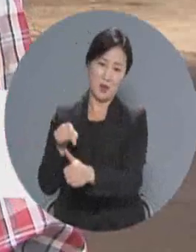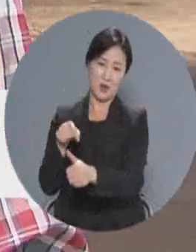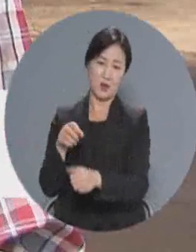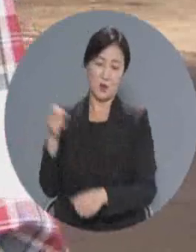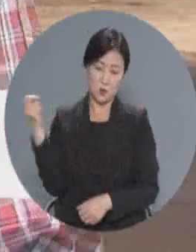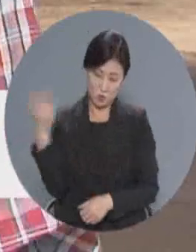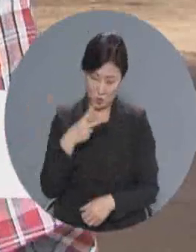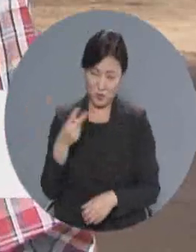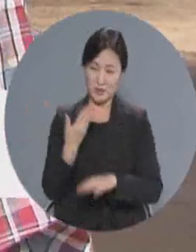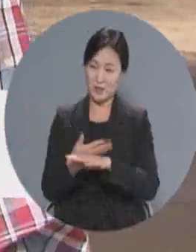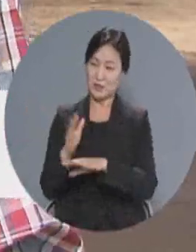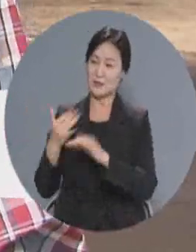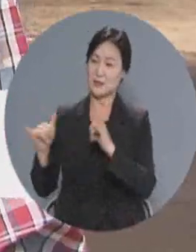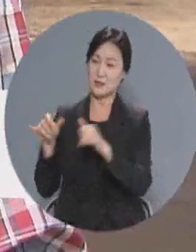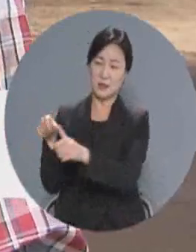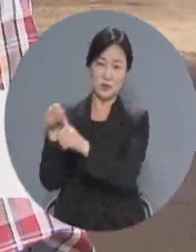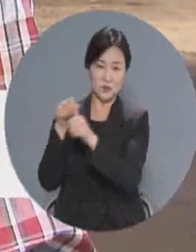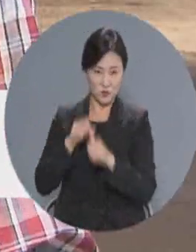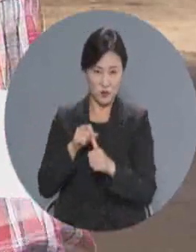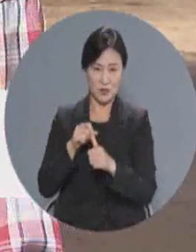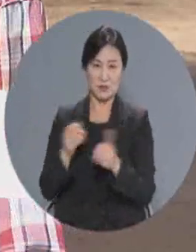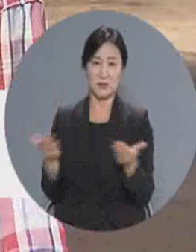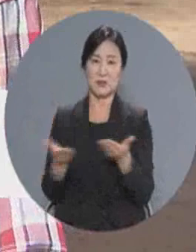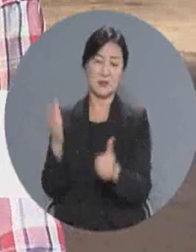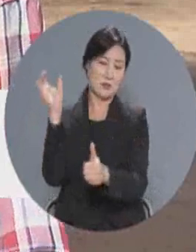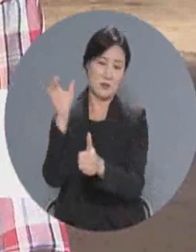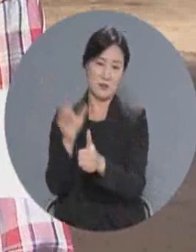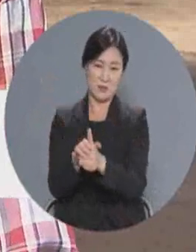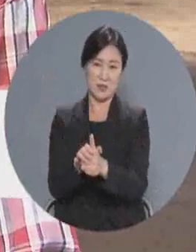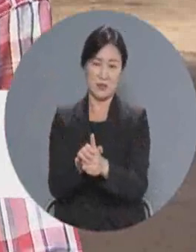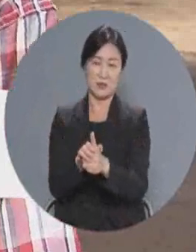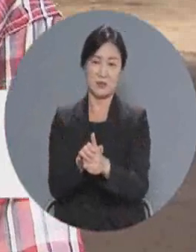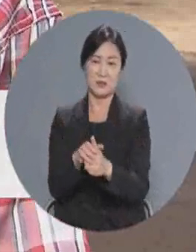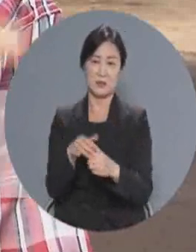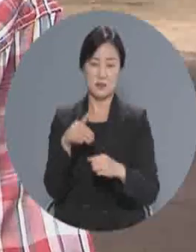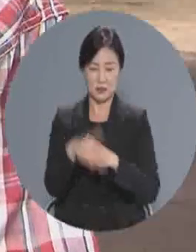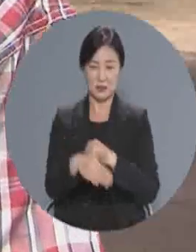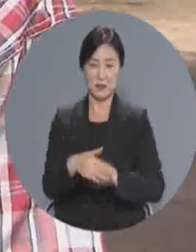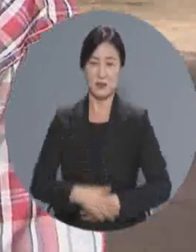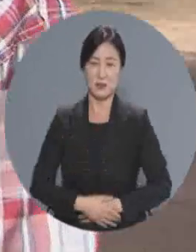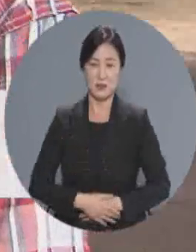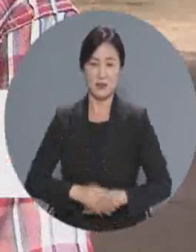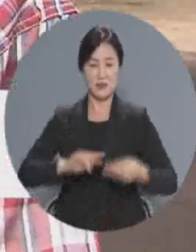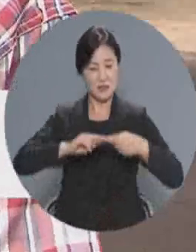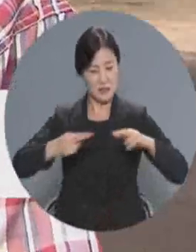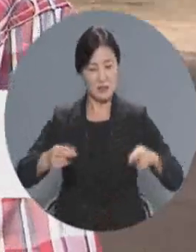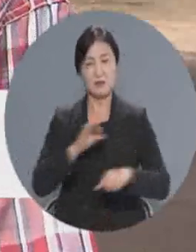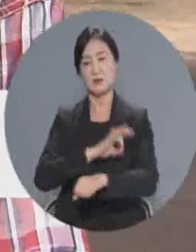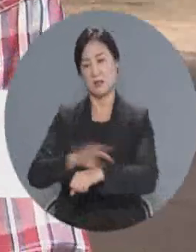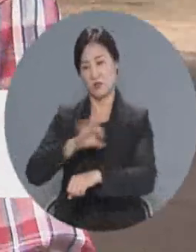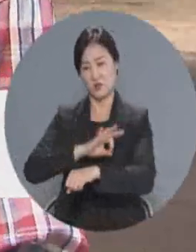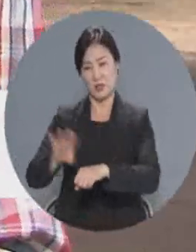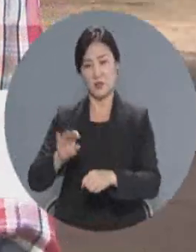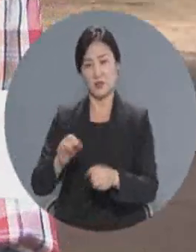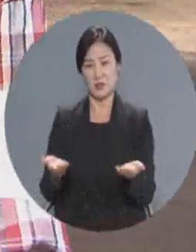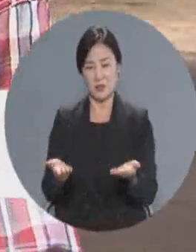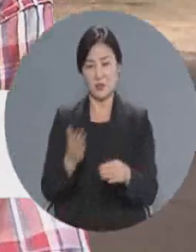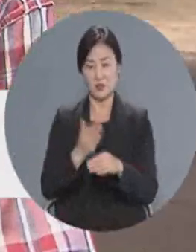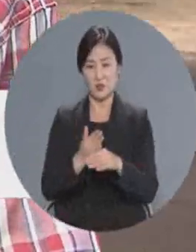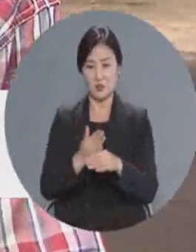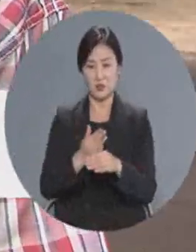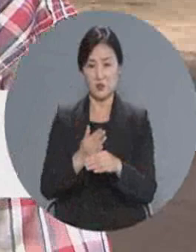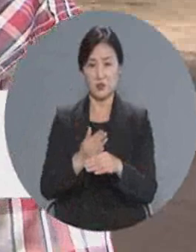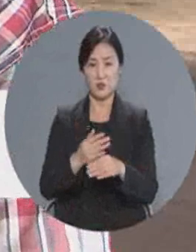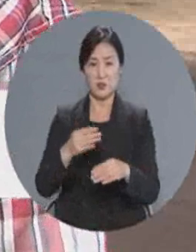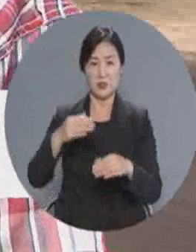준 사람은 다시 외국인들 노동자 데리고 와가지고 외부에서 온 사람들은 밑에만 이응으로 돌리고 중간은 이응을 안 올리고